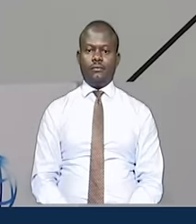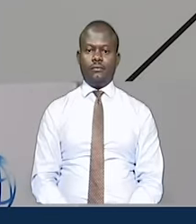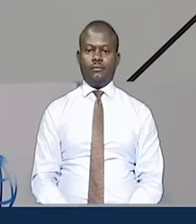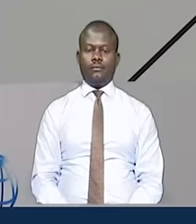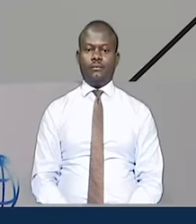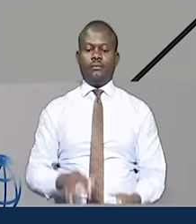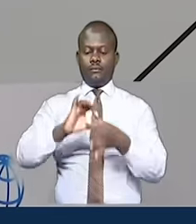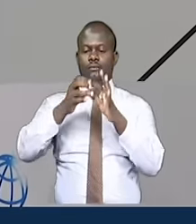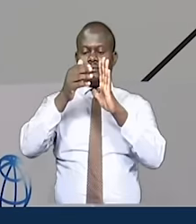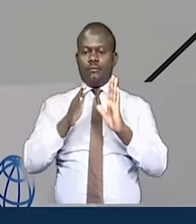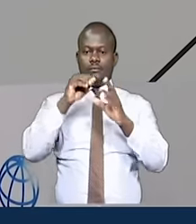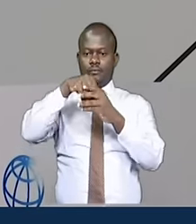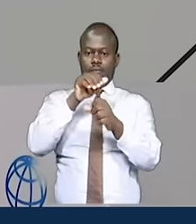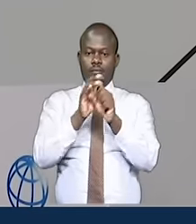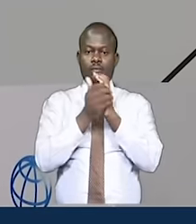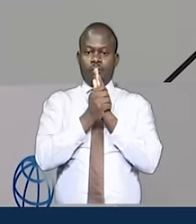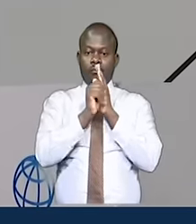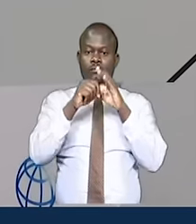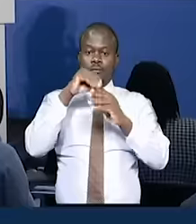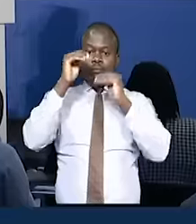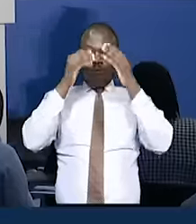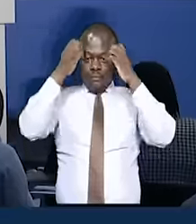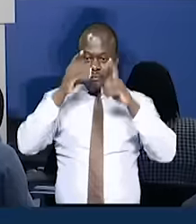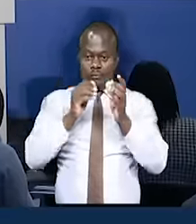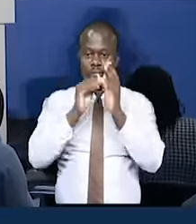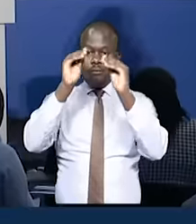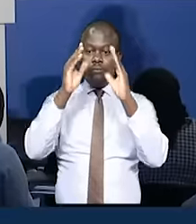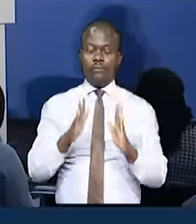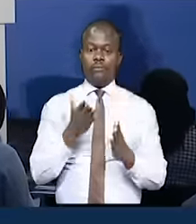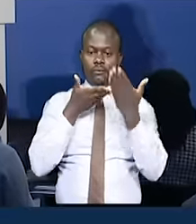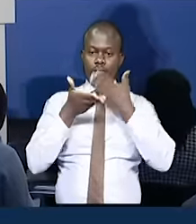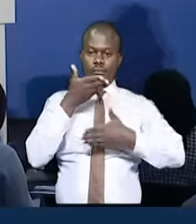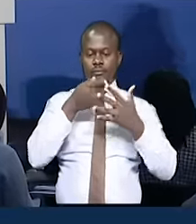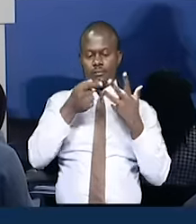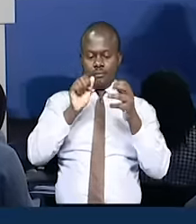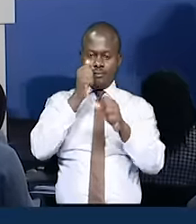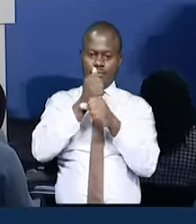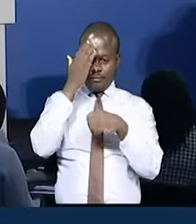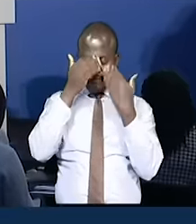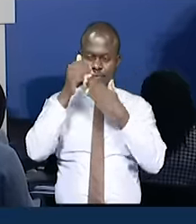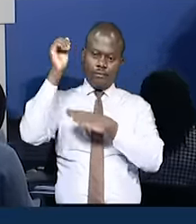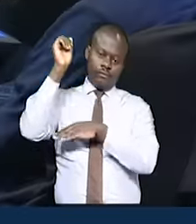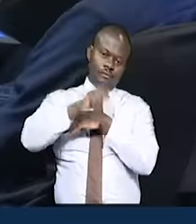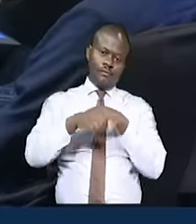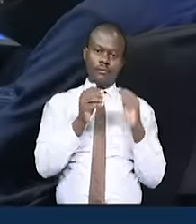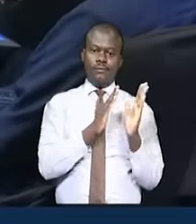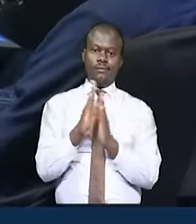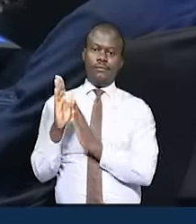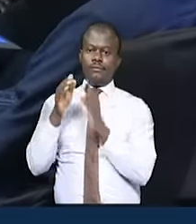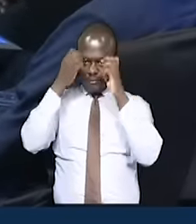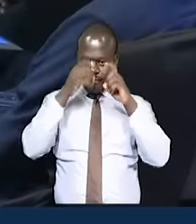Na abafatanyabikorwa biganjemo impuguke mu rwego rw'uburezi n'abarimu baganiriye ku cyakorwa kugira ngo harusheho kunozwa uburezi